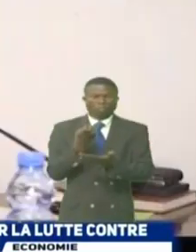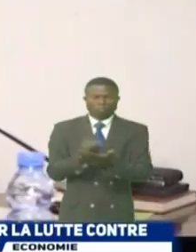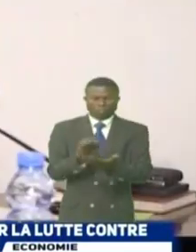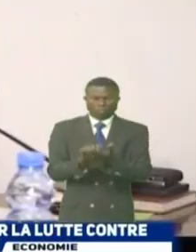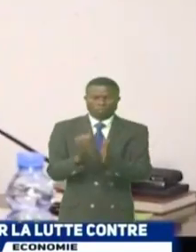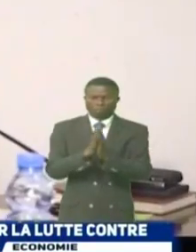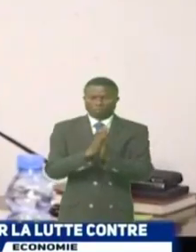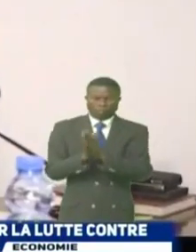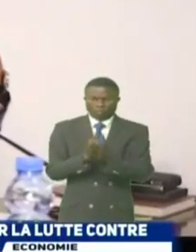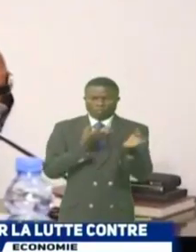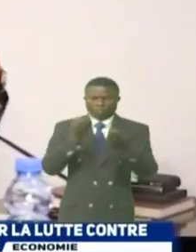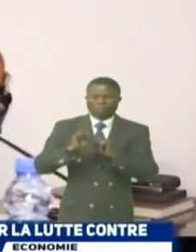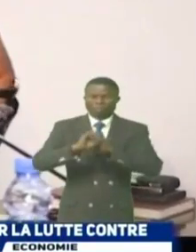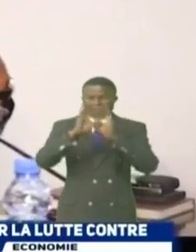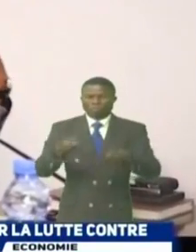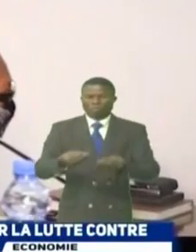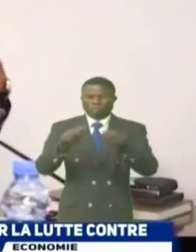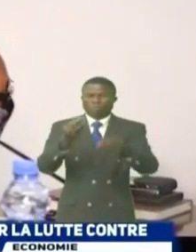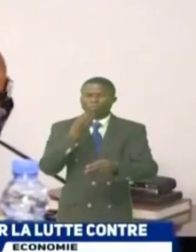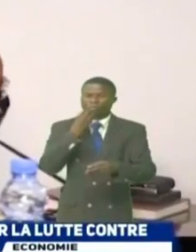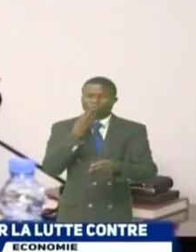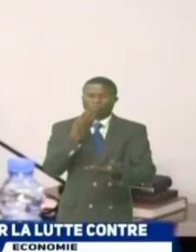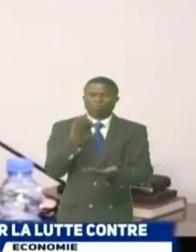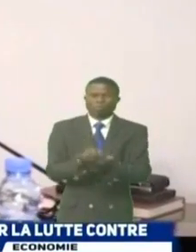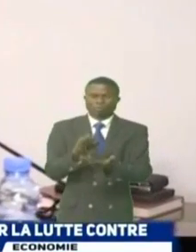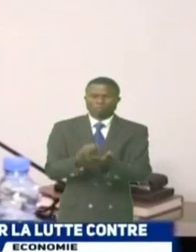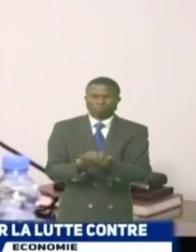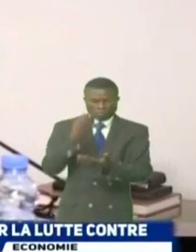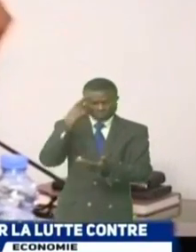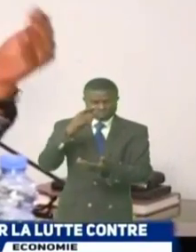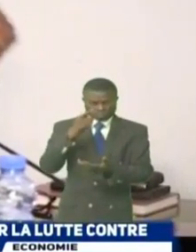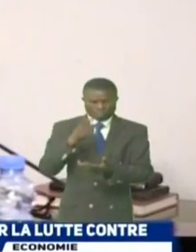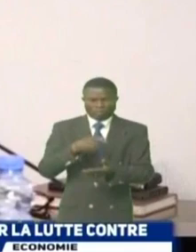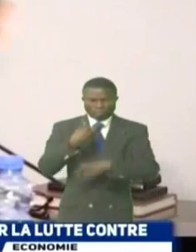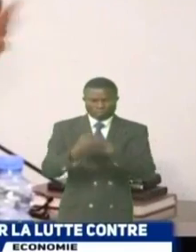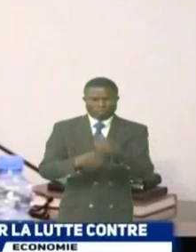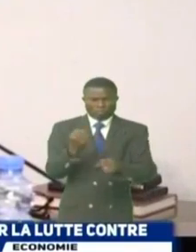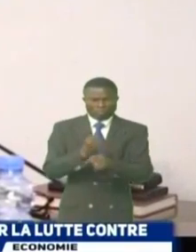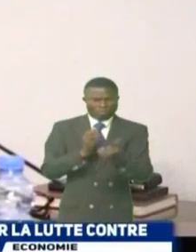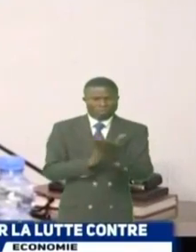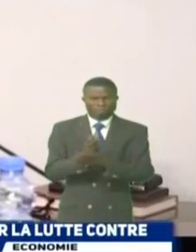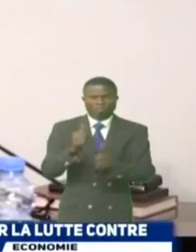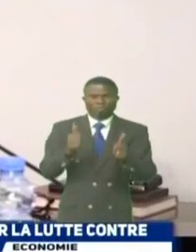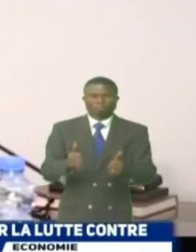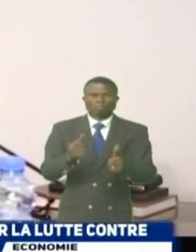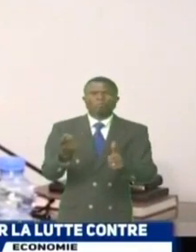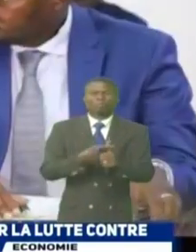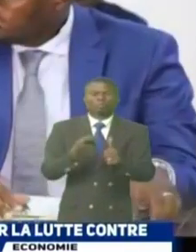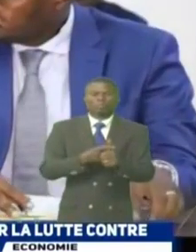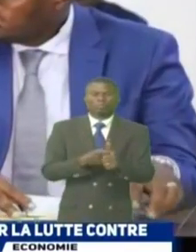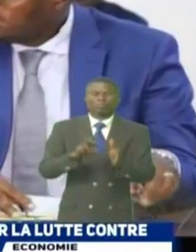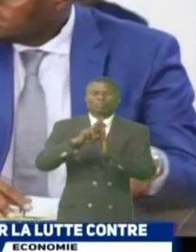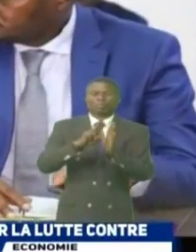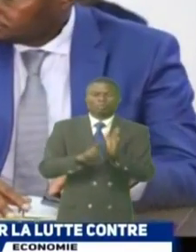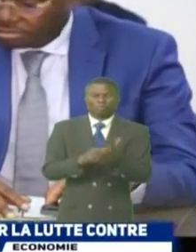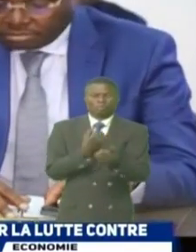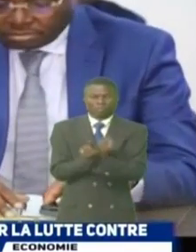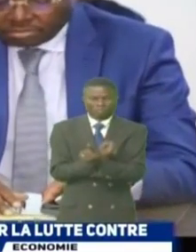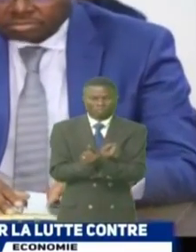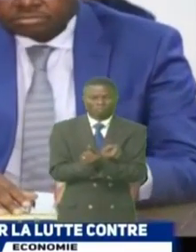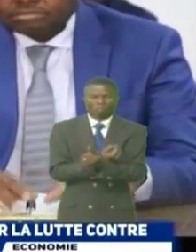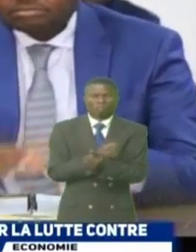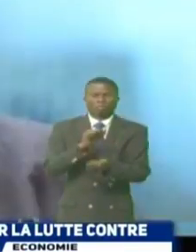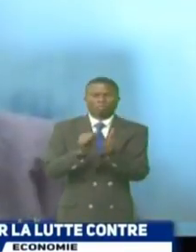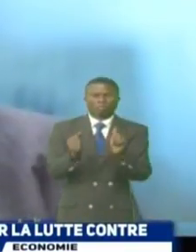instructions claires ont été données aux inspecteurs économiques pour mener convenablement cette mission. Il s'agit des règles à observer sur le